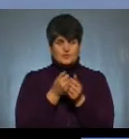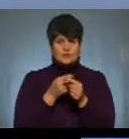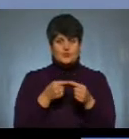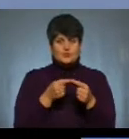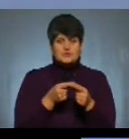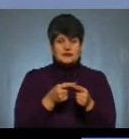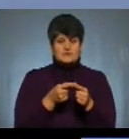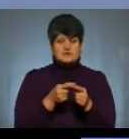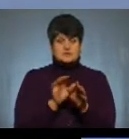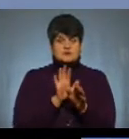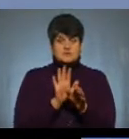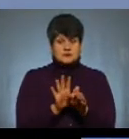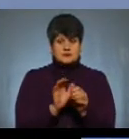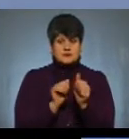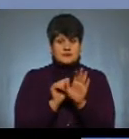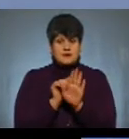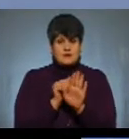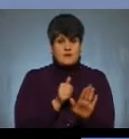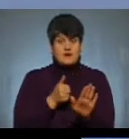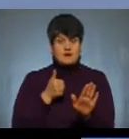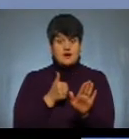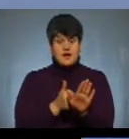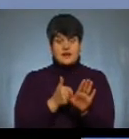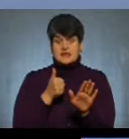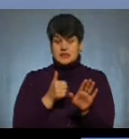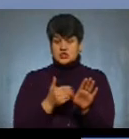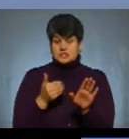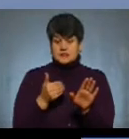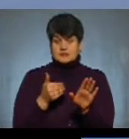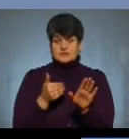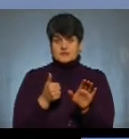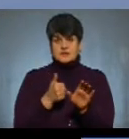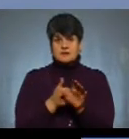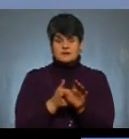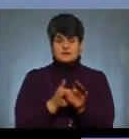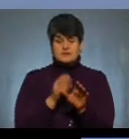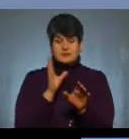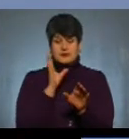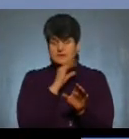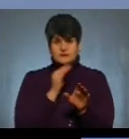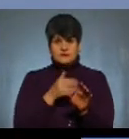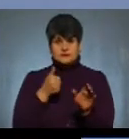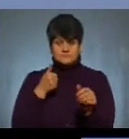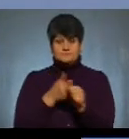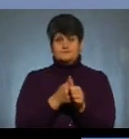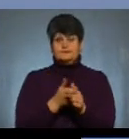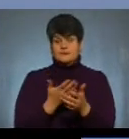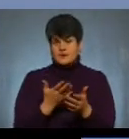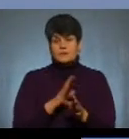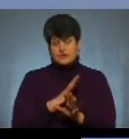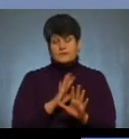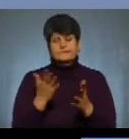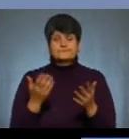чи десь різко загальмував, водій інший, який рухаючи ззаді, позаду, він не врахував цього. І тобто